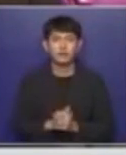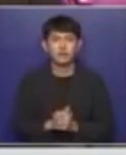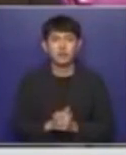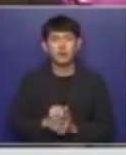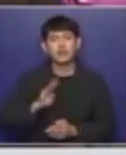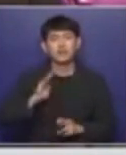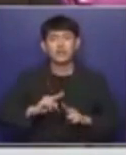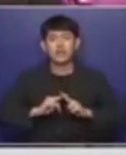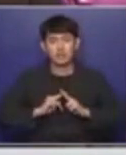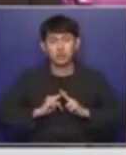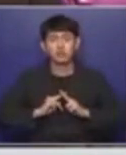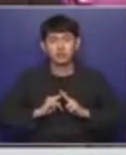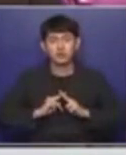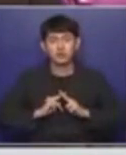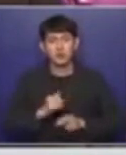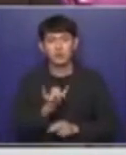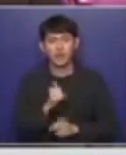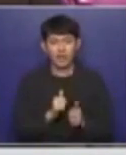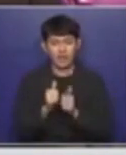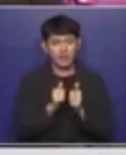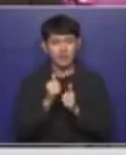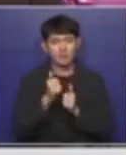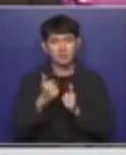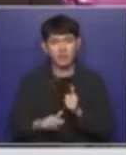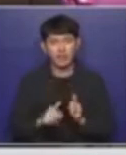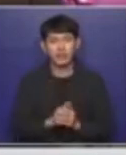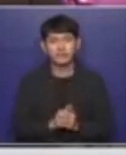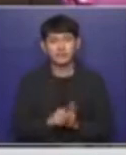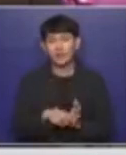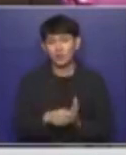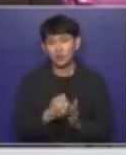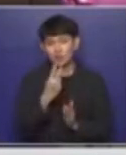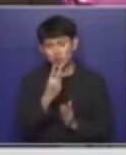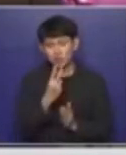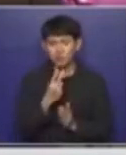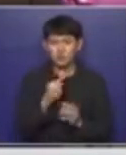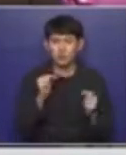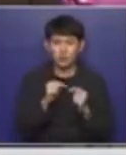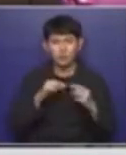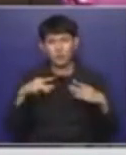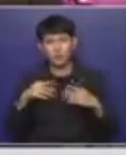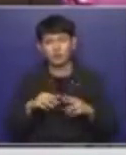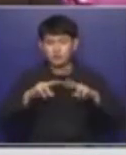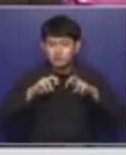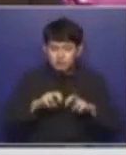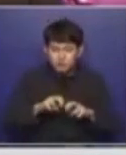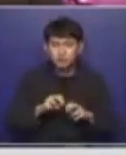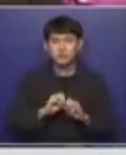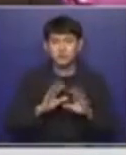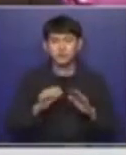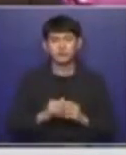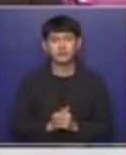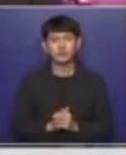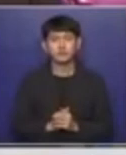ชนอาจจะสู้ไม่ได้ตรงนี้จะขัดหลักอะไรนั่นก็ต้องศึกษาให้ถ่องแท้อีกครั้งหนึ่ง